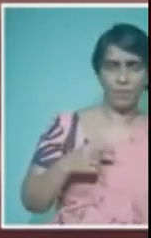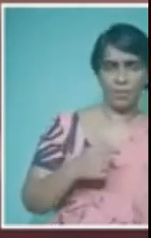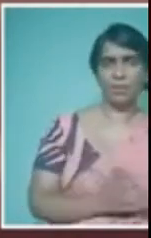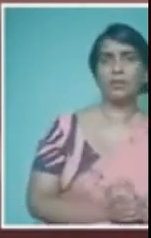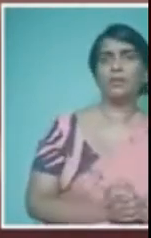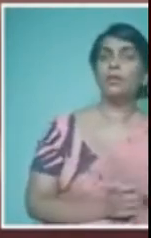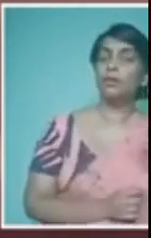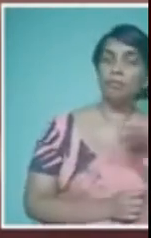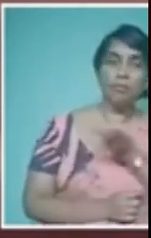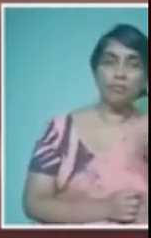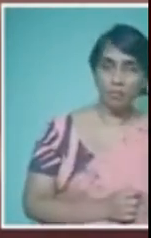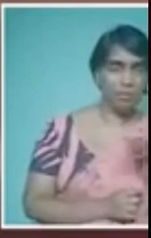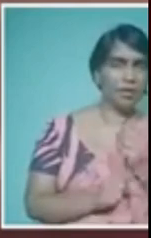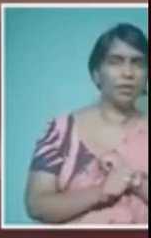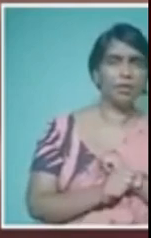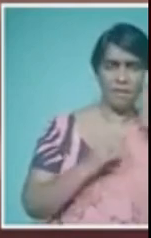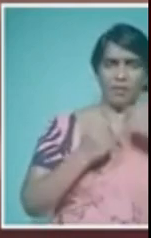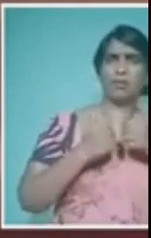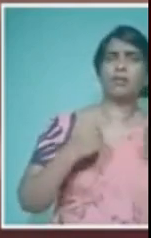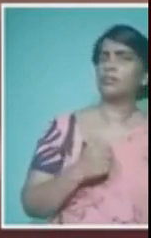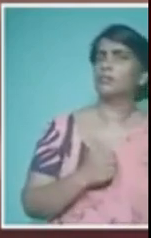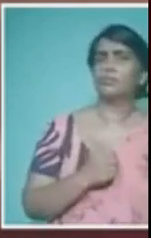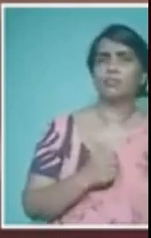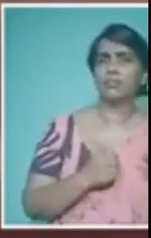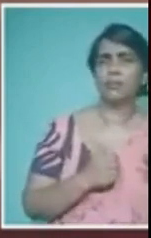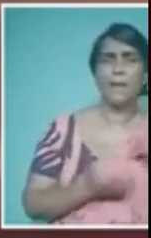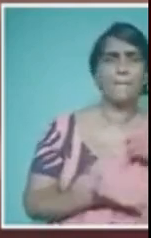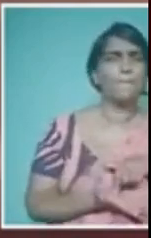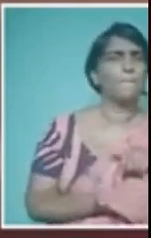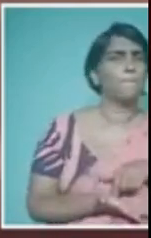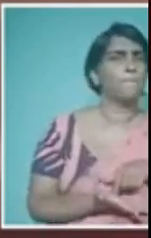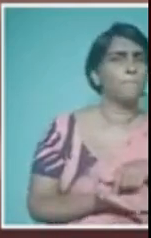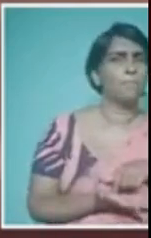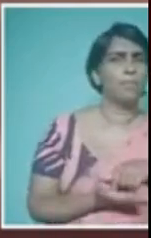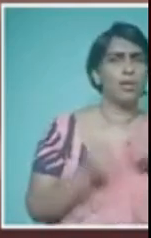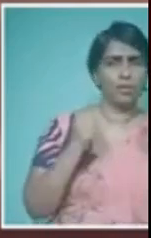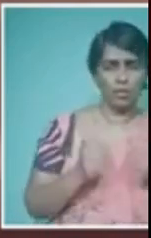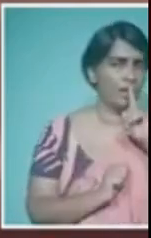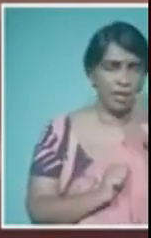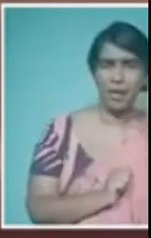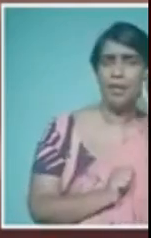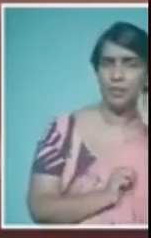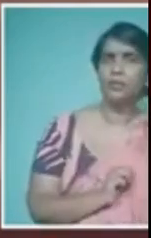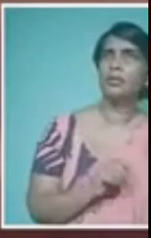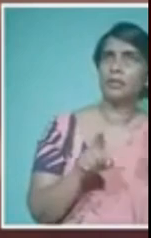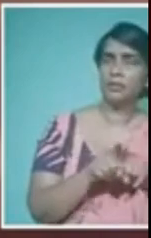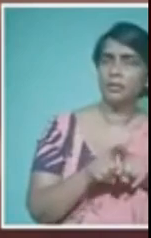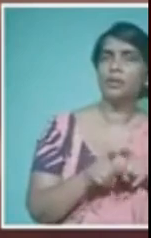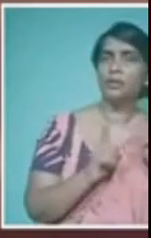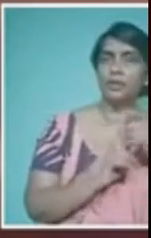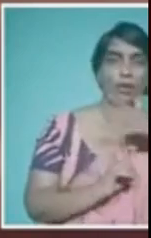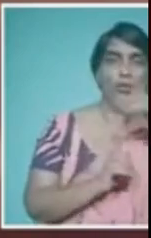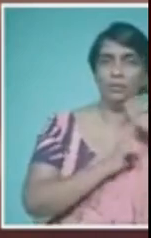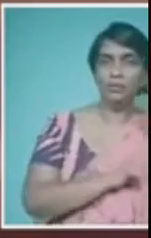ඕනේ. මේ දෙපැත්තේම නැති අය ඉන්නවා නම් ඒක මැදට ආසන් ටිකක් දාලා ස්වාධීන කියන්නේ මම. එහෙම වුණොත් වෙන්නේ මේ වෙස්මිනිස්ටර්